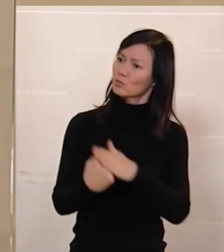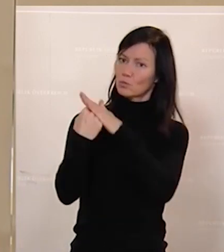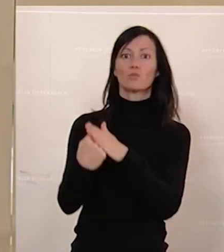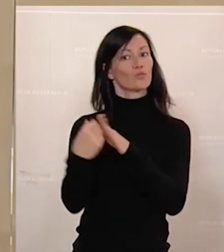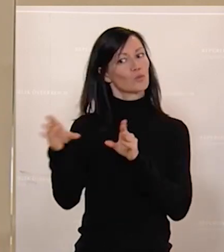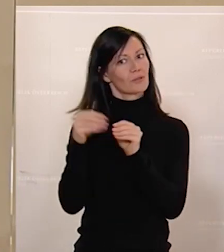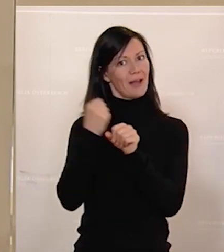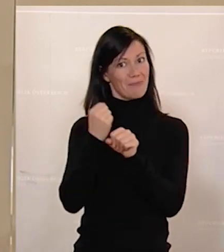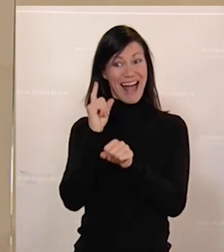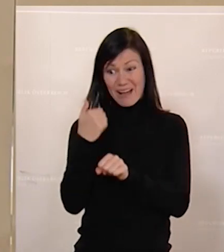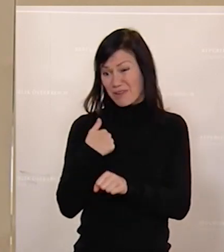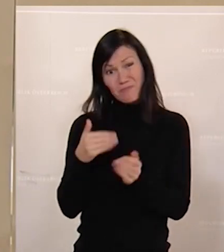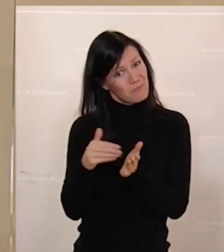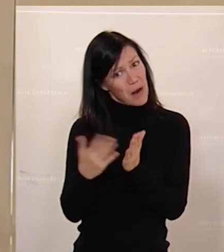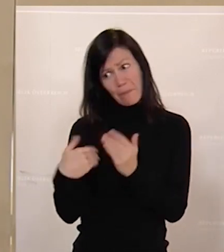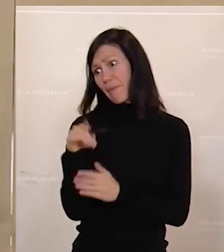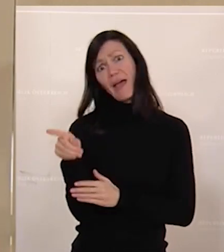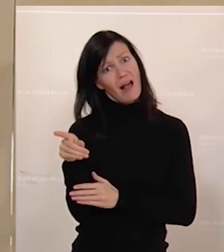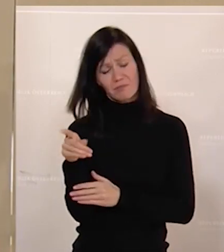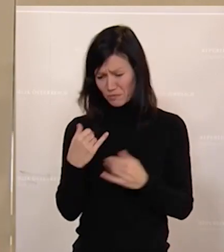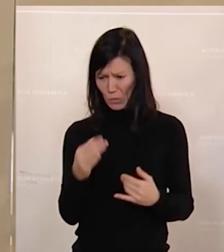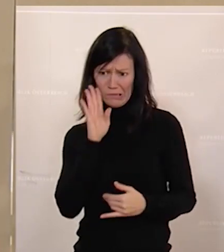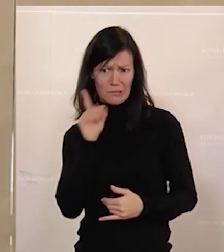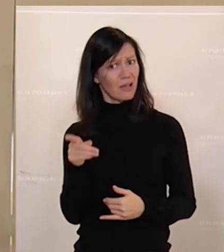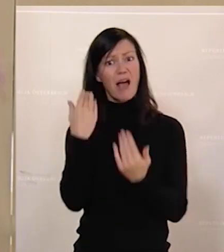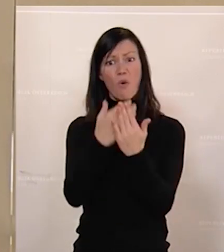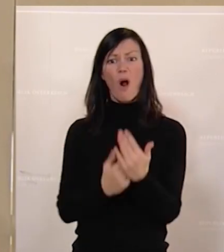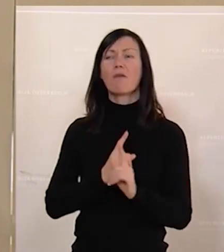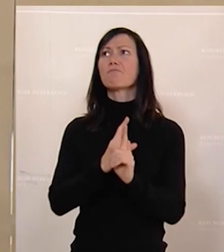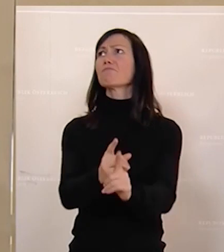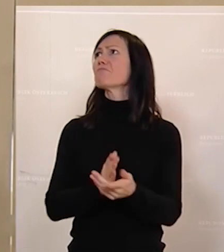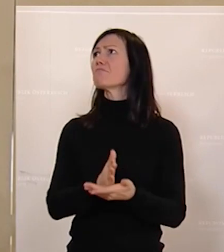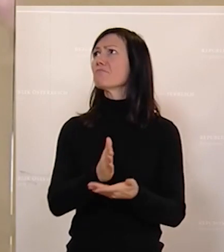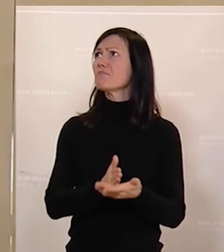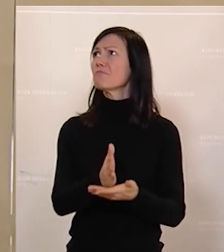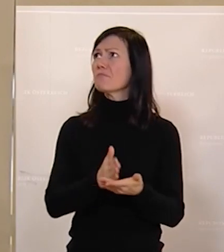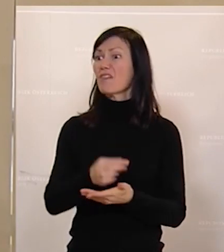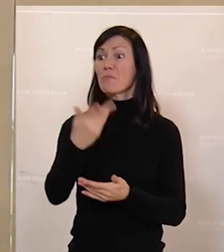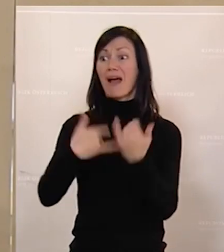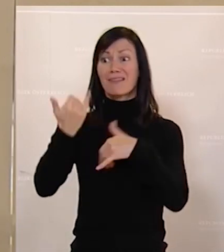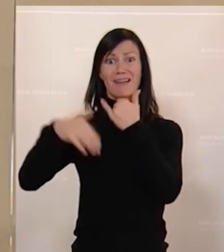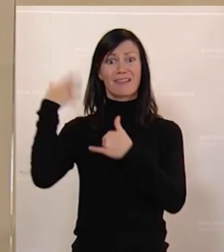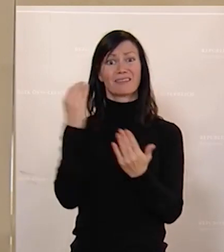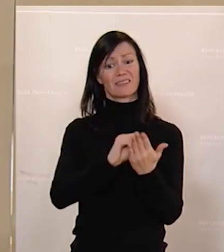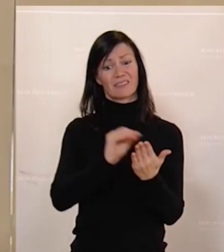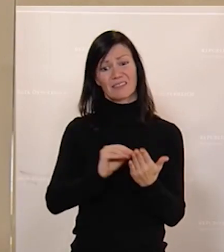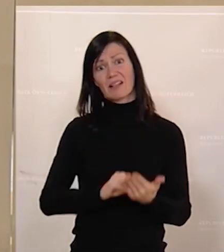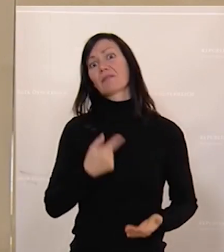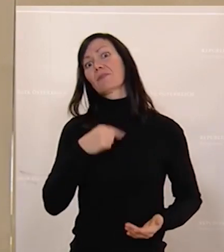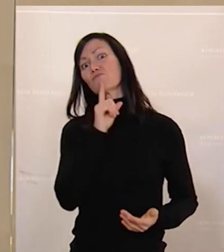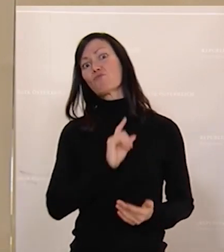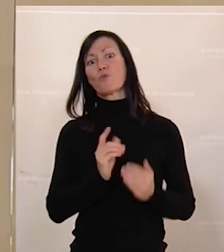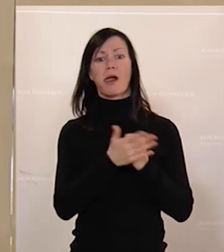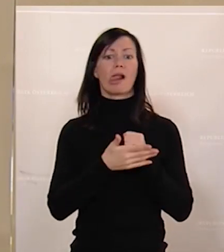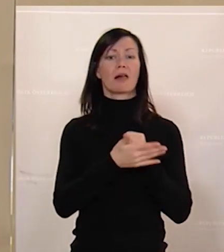weit mehr, als ich, was ich heute vernommen habe. Ein Festhalten an einem Programm von vor Jahren, das ist reine Makulatur.